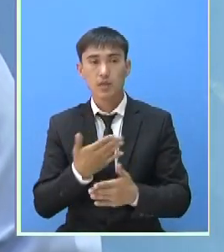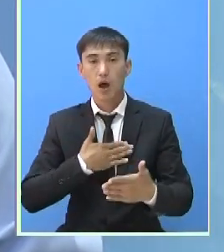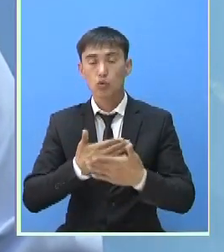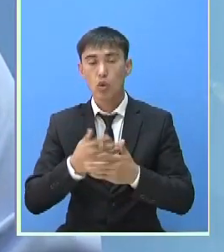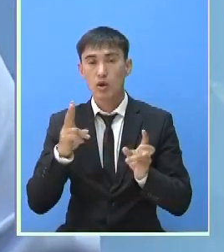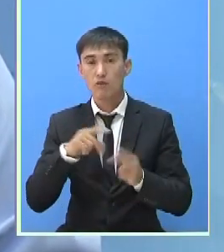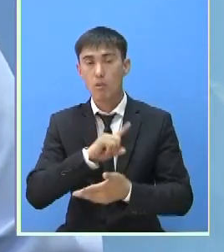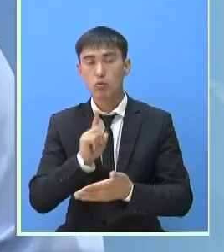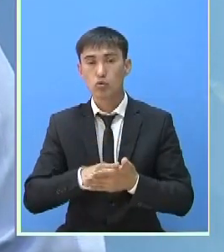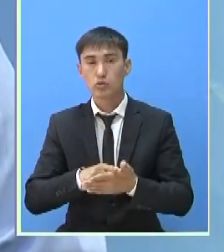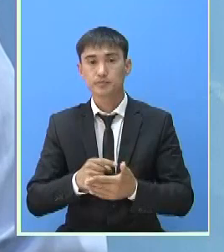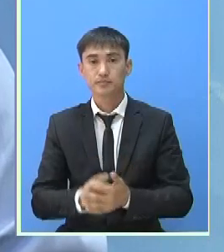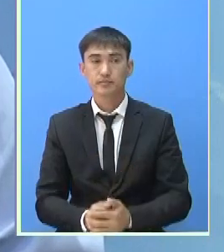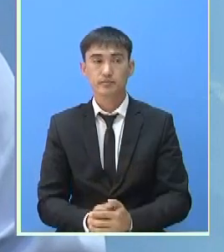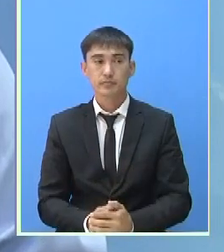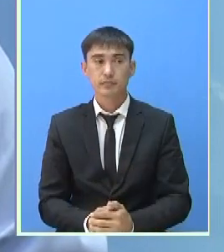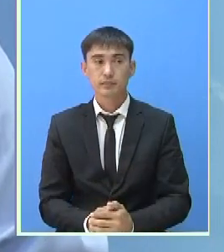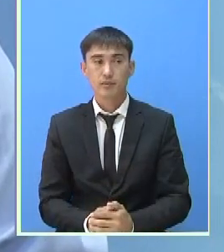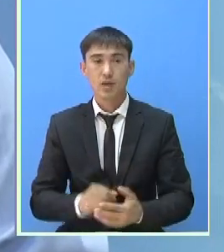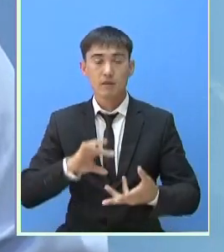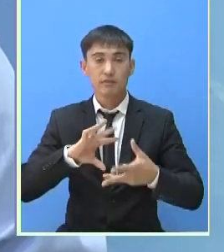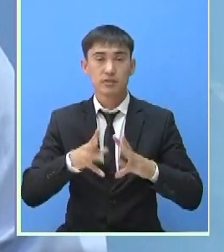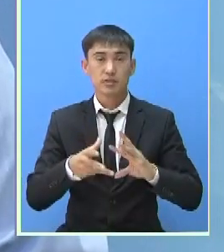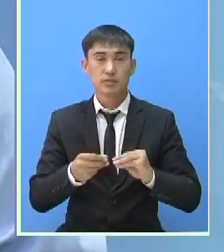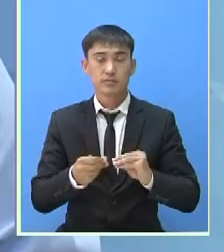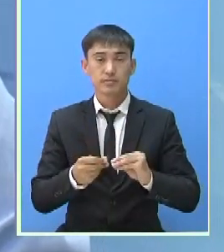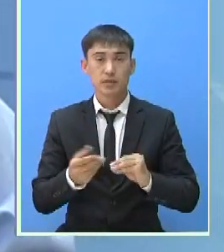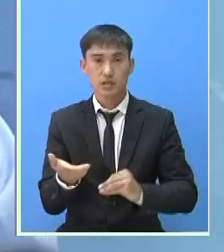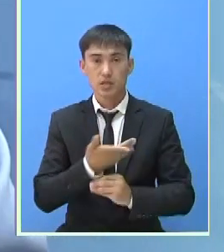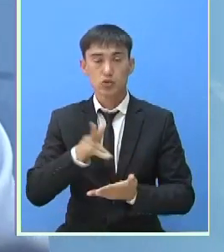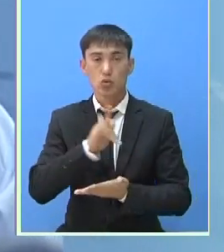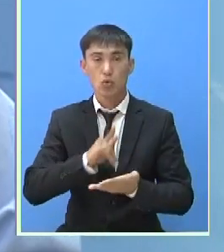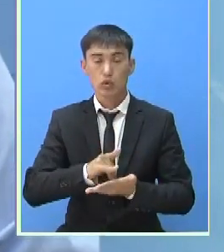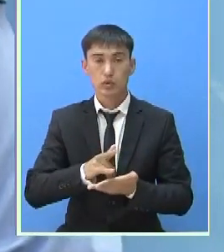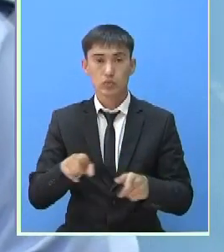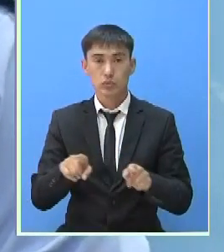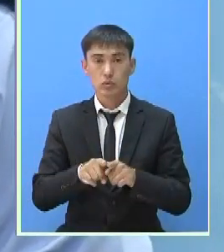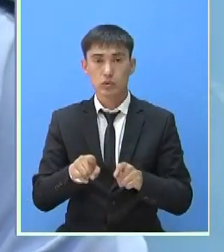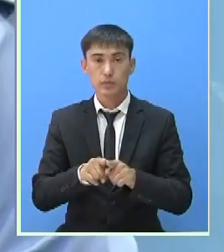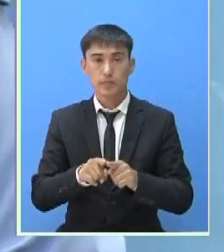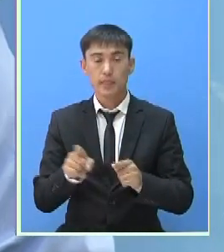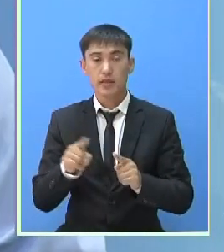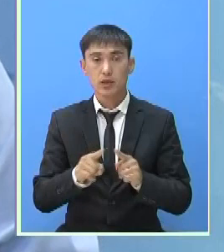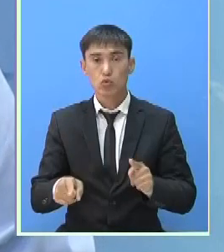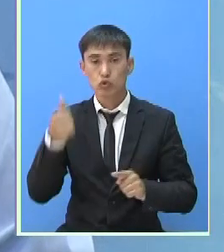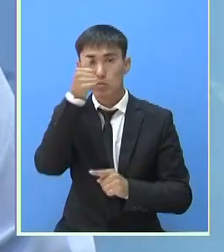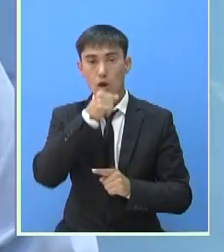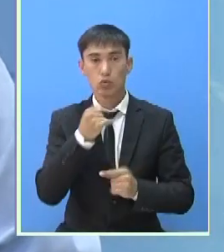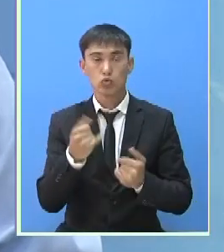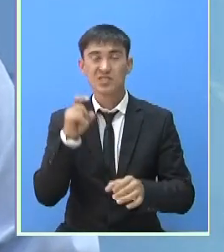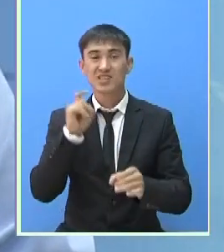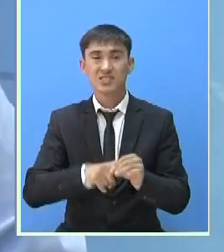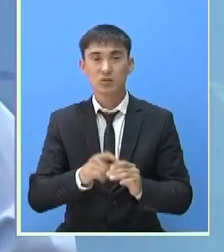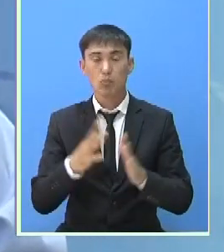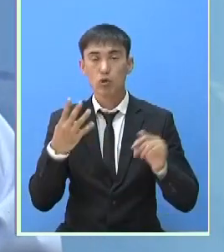вопрос. Не только в целом по республике, но и наш город к этому относится. В текущем году уже